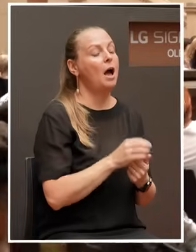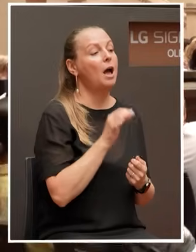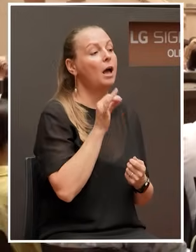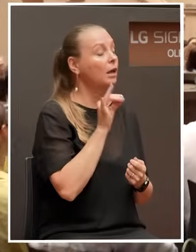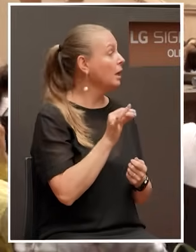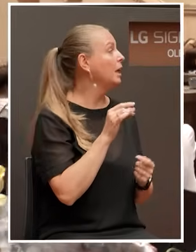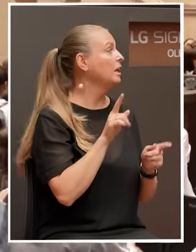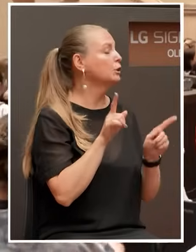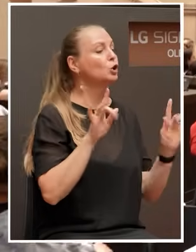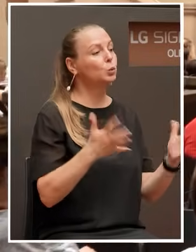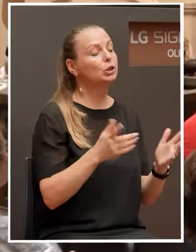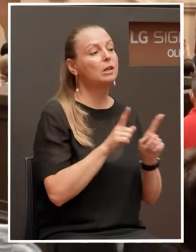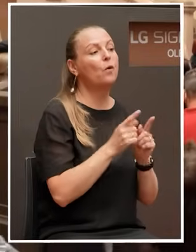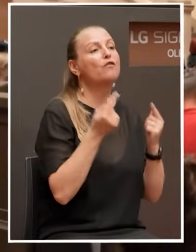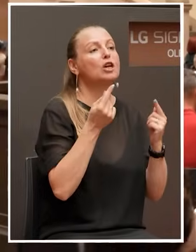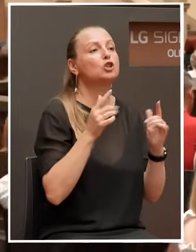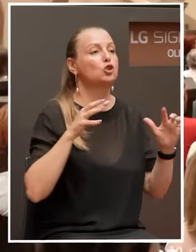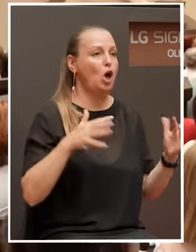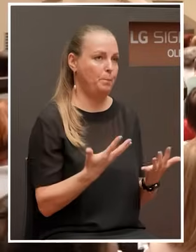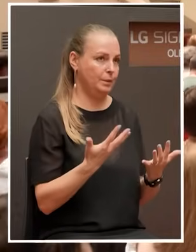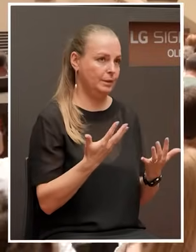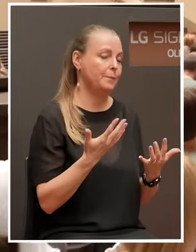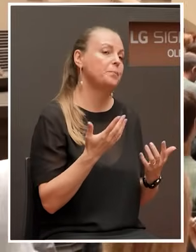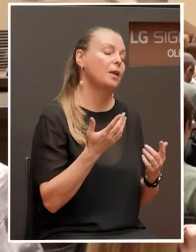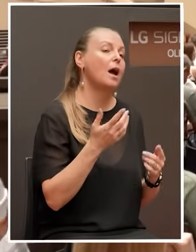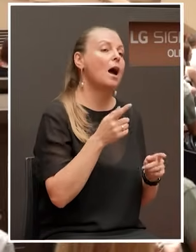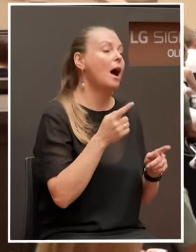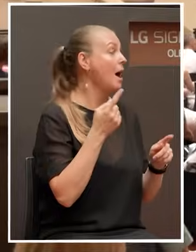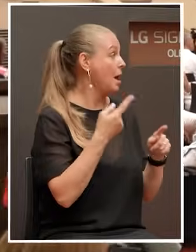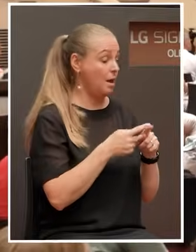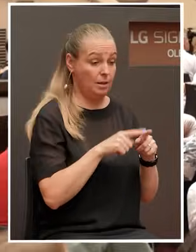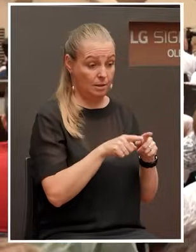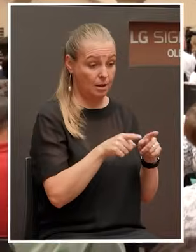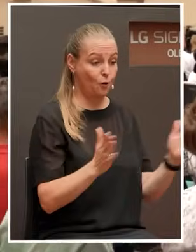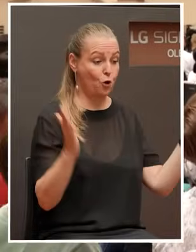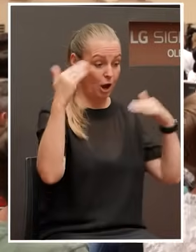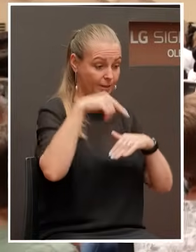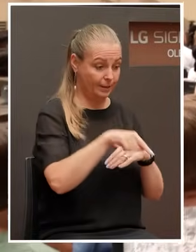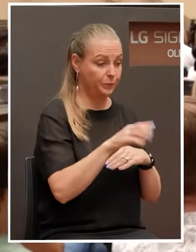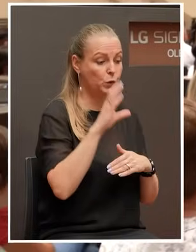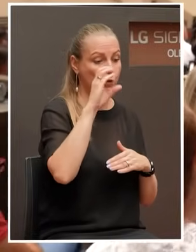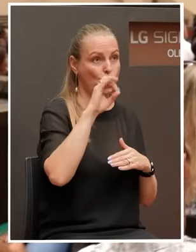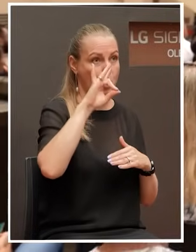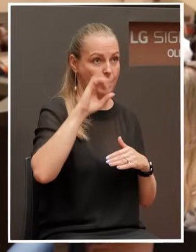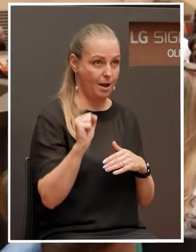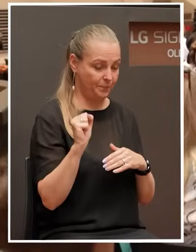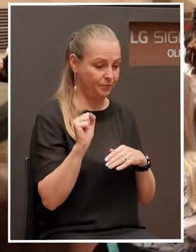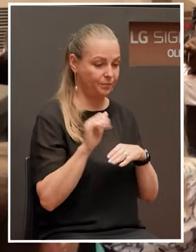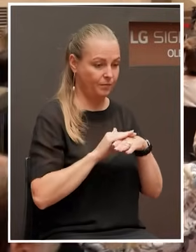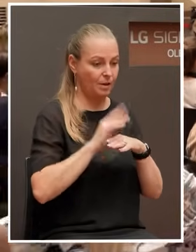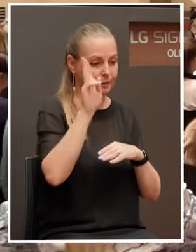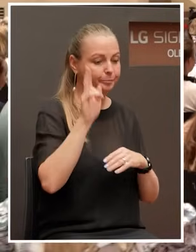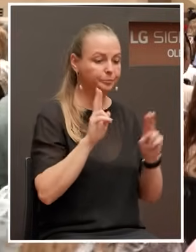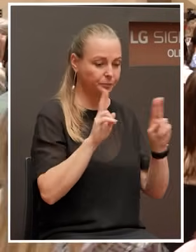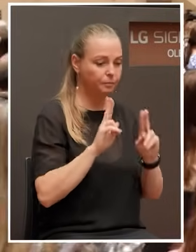Случилось очень важное событие, важный жест был сделан. Вот эта вот картина Жоржа Сюра, прогулка на Гранжат,